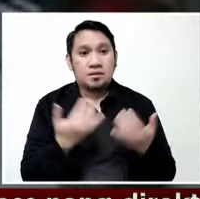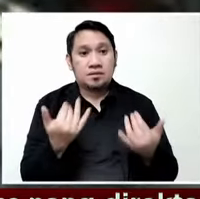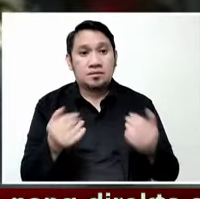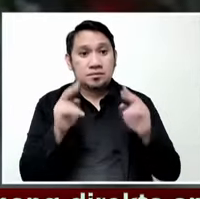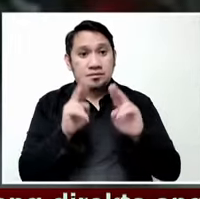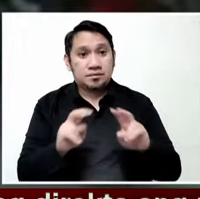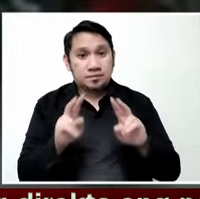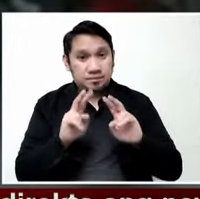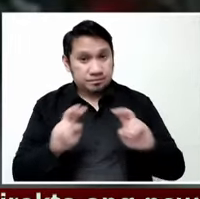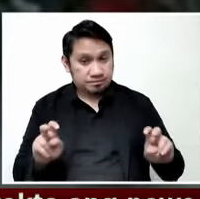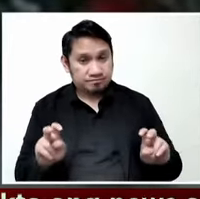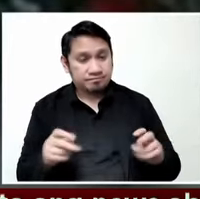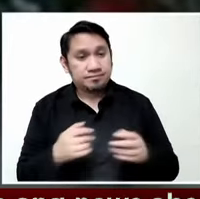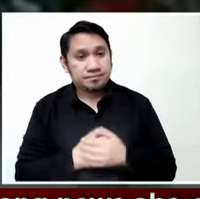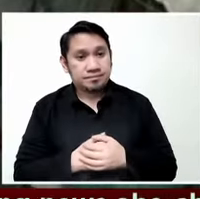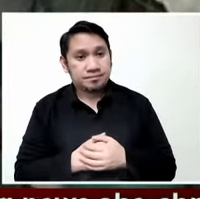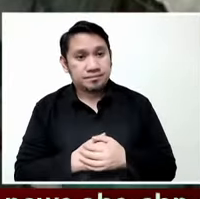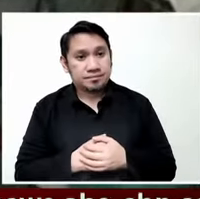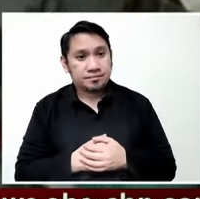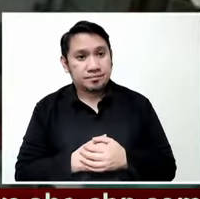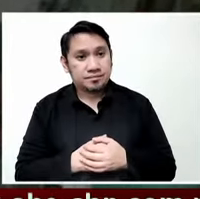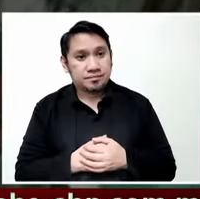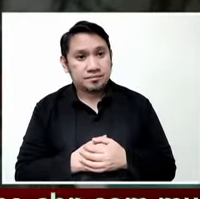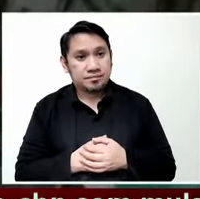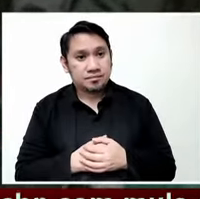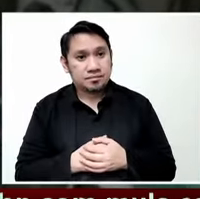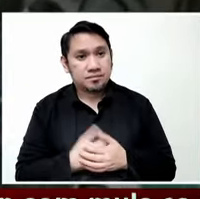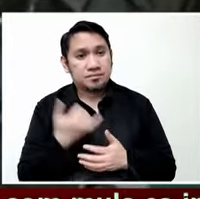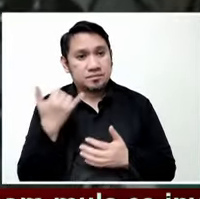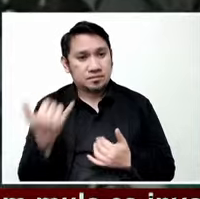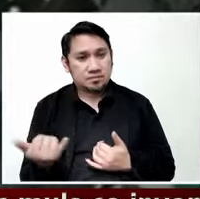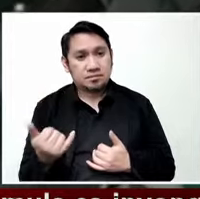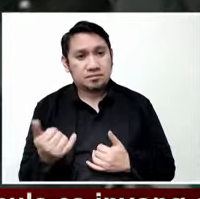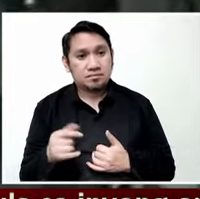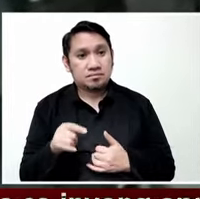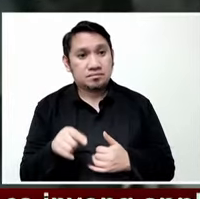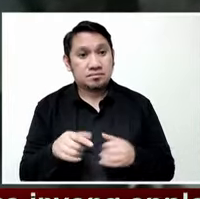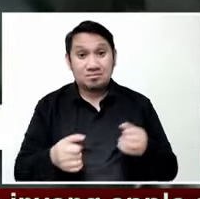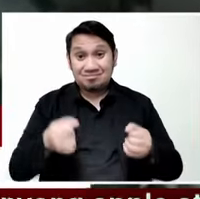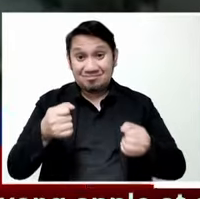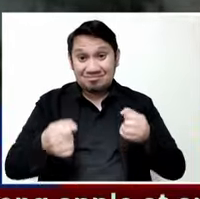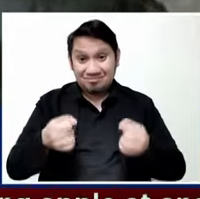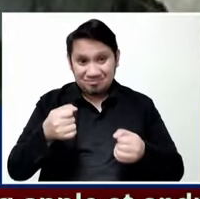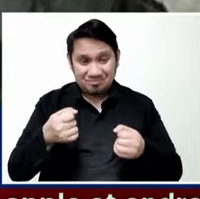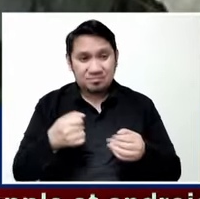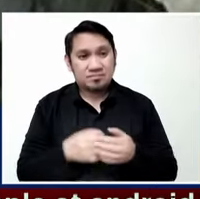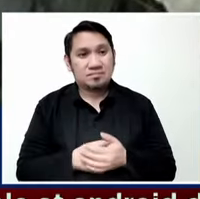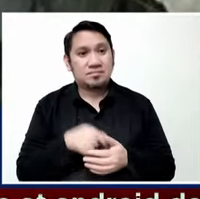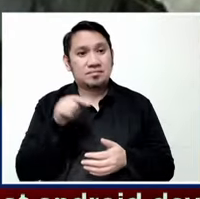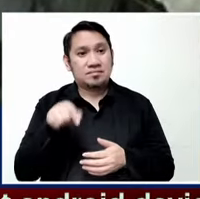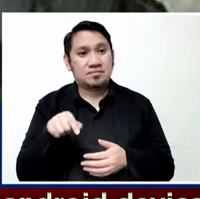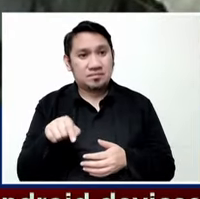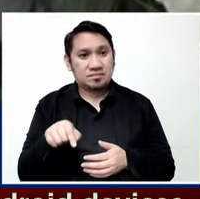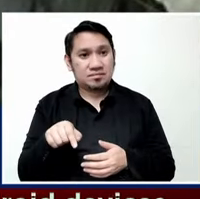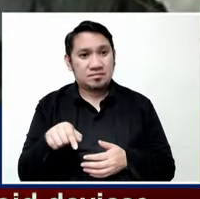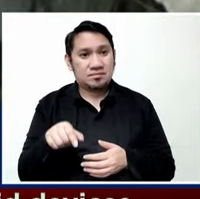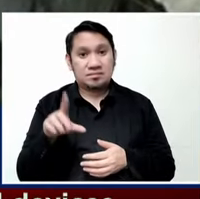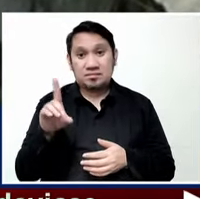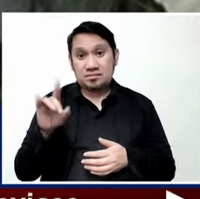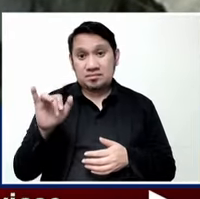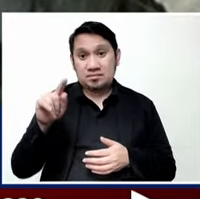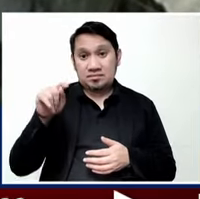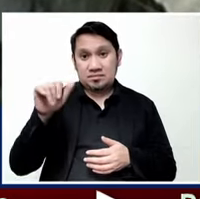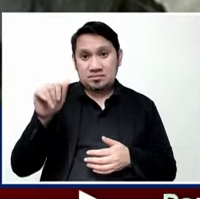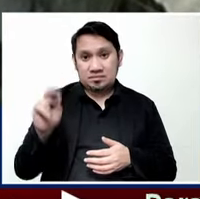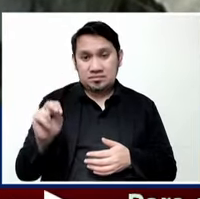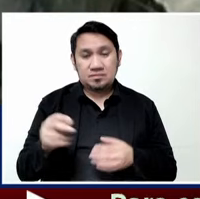imbestigasyon ng Manila District Traffic Enforcement Unit, binabagtas ng driver ng kotse ang westbound lane ng Dapitan Street nang mawala